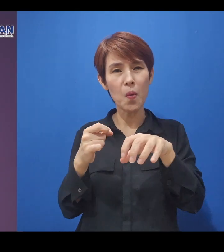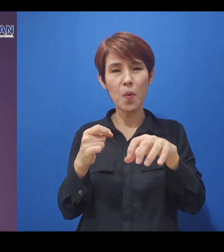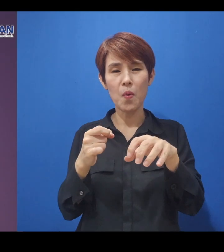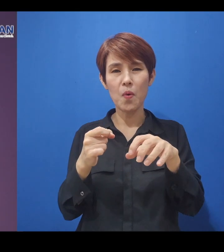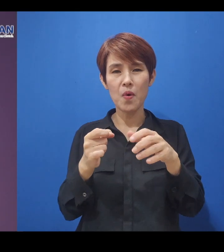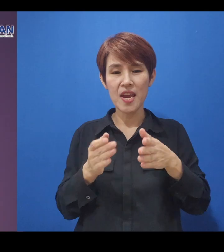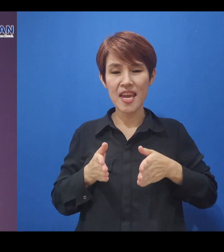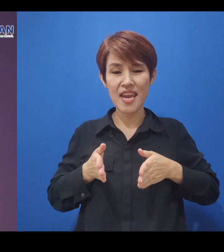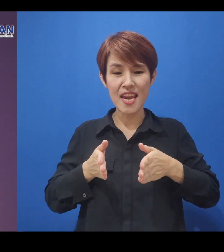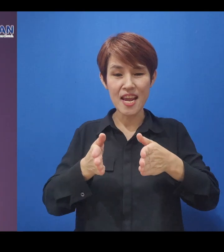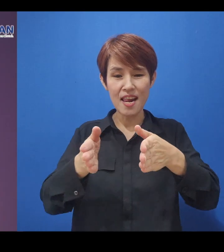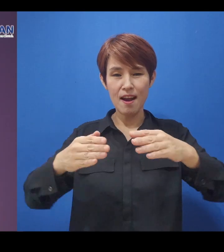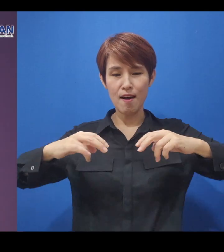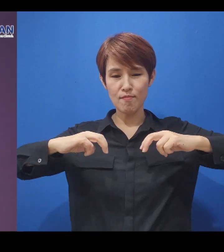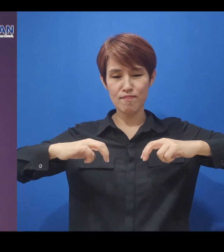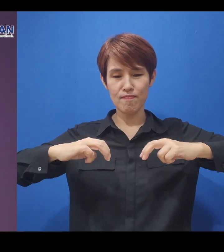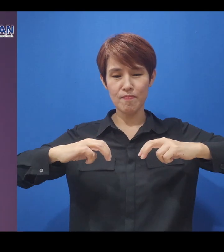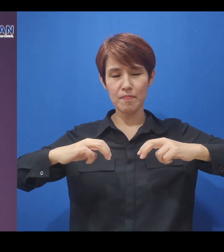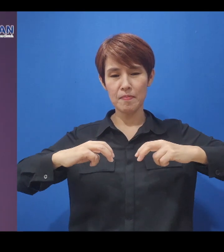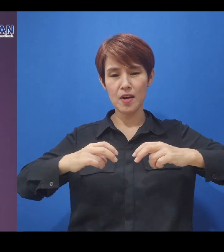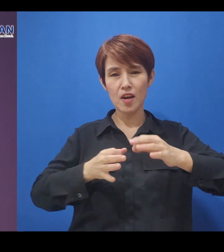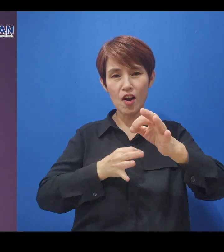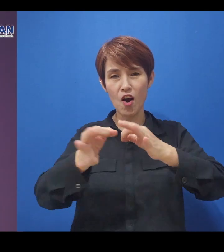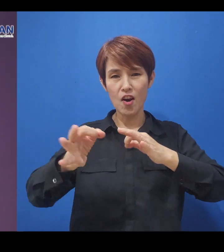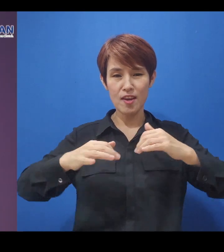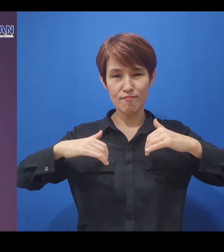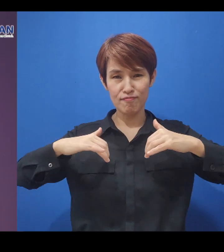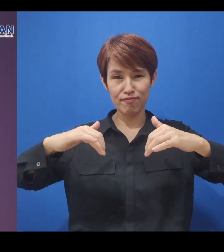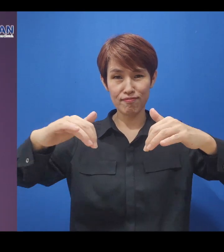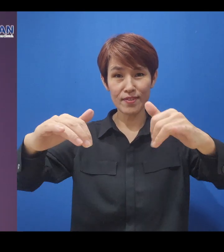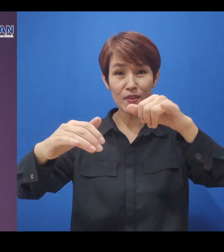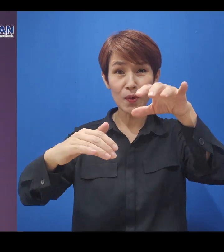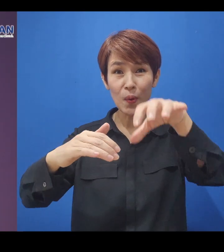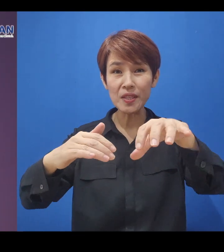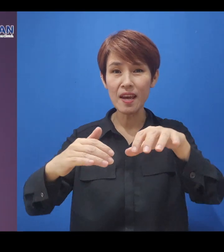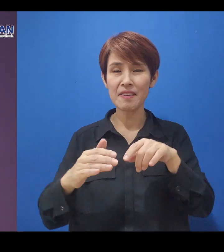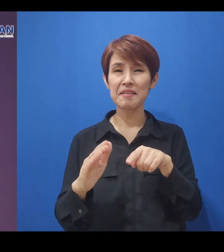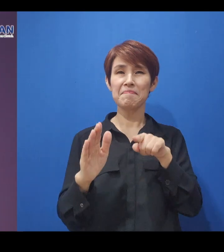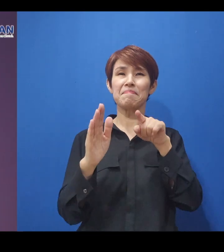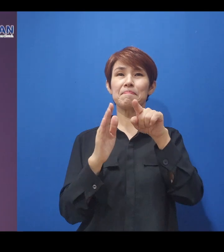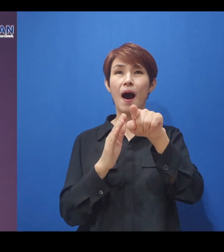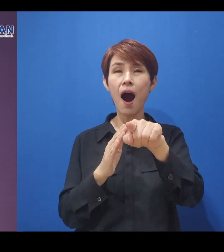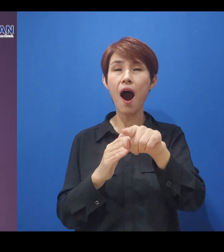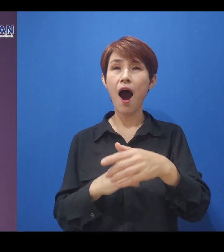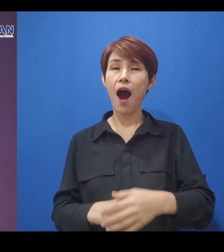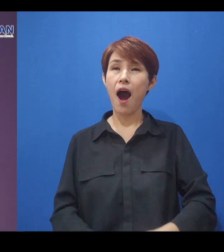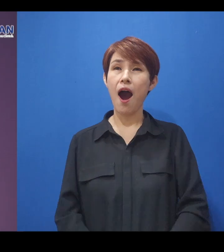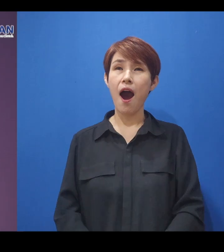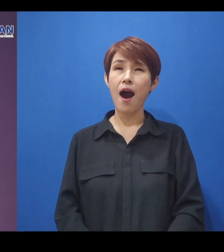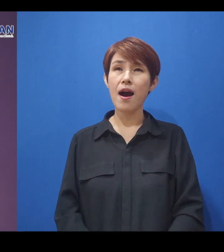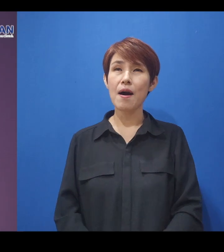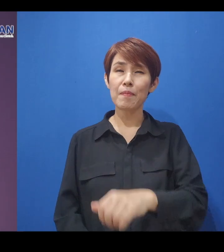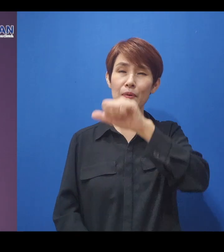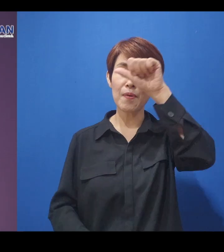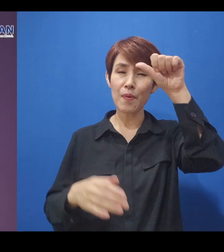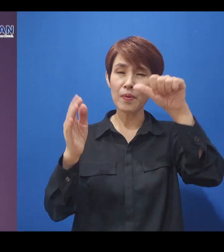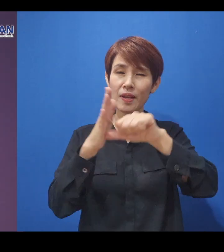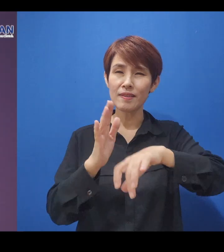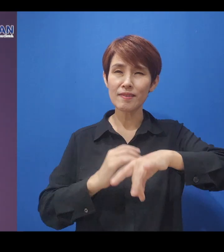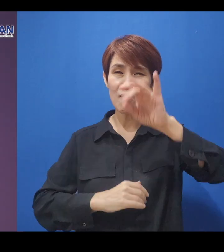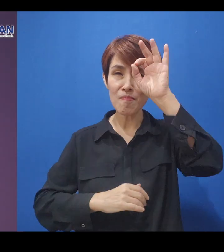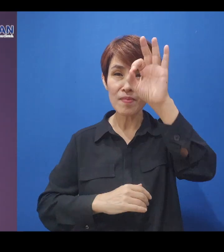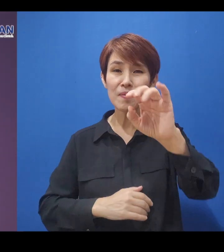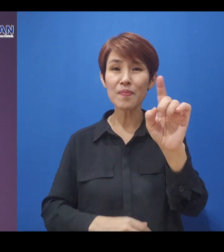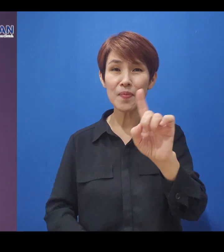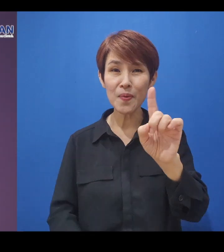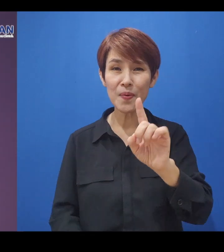곳인데요. 그곳에 나갔는데 세상에 제가 그때까지 본 적도 없고 지금까지 본 적도 없는 장면을 하나